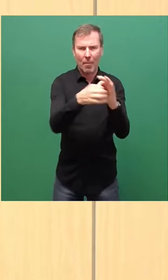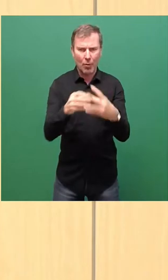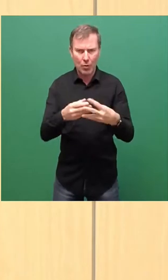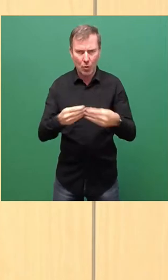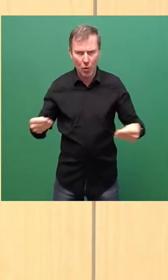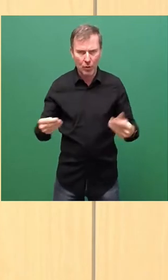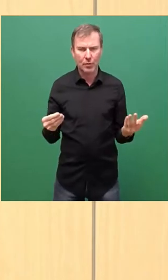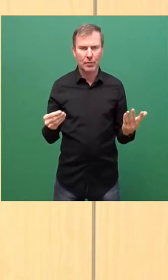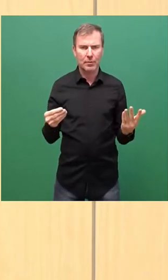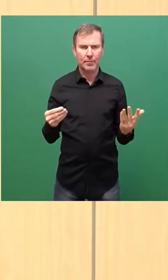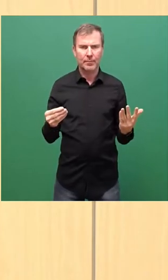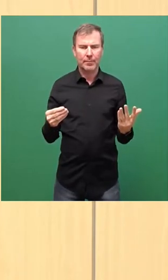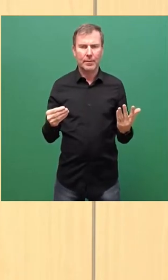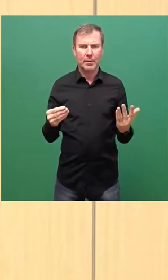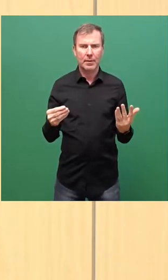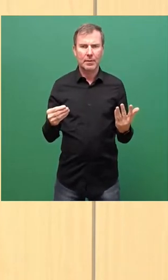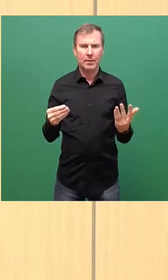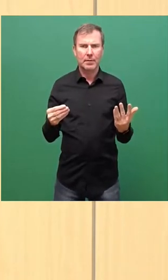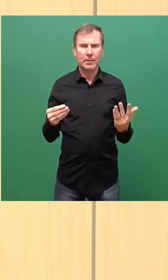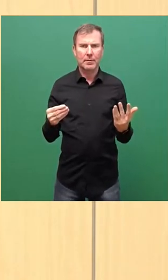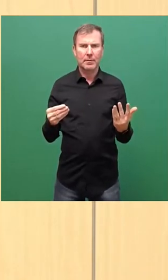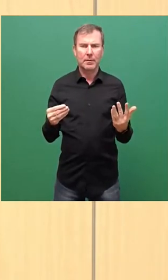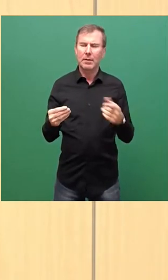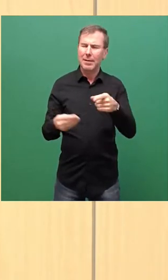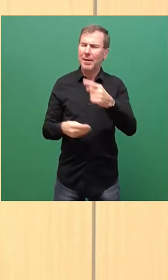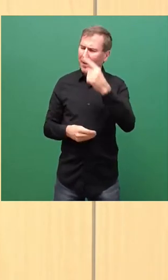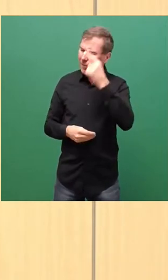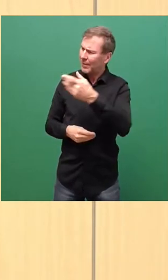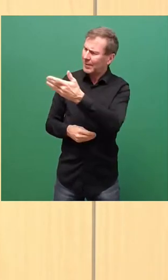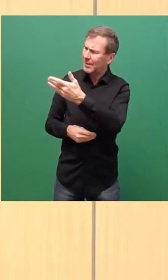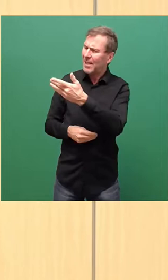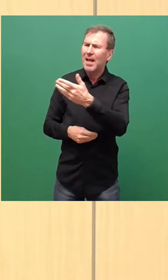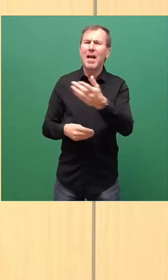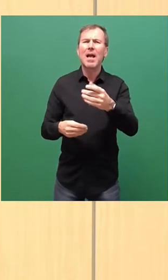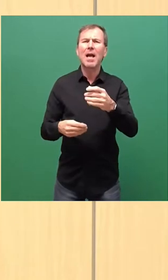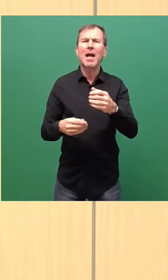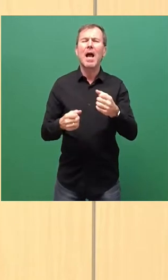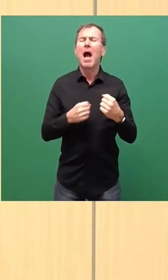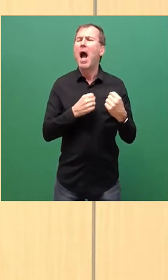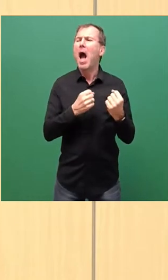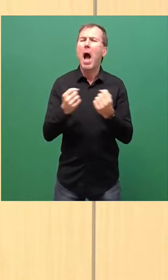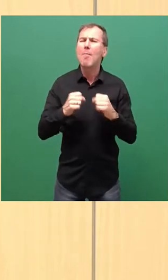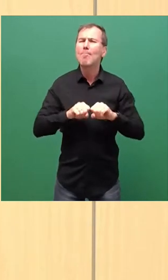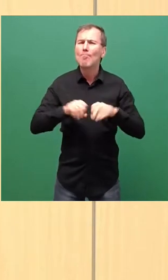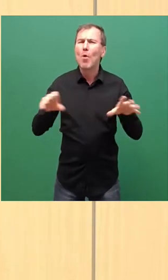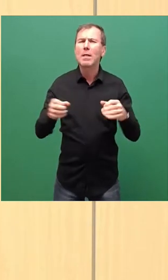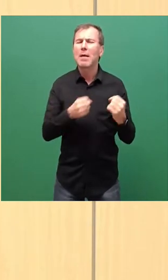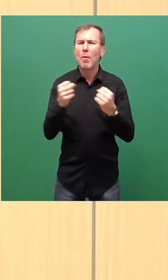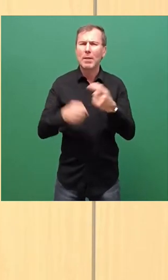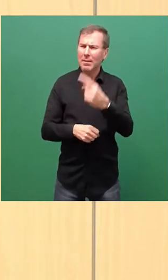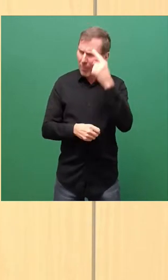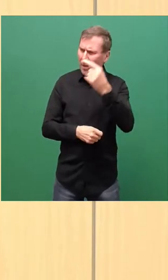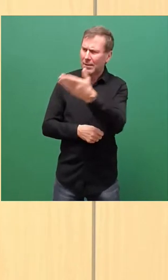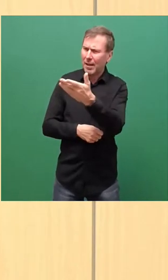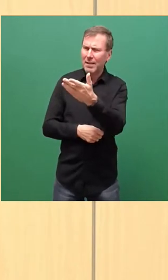hier lachen Sie noch, Sie, wissen Sie, das ist Multimobilität, haben Sie mal über das Wort nachgedacht, das könnte Multimobil